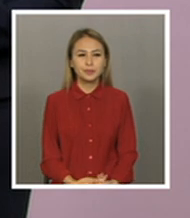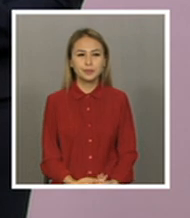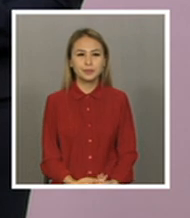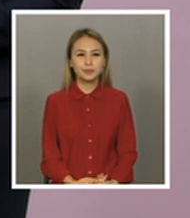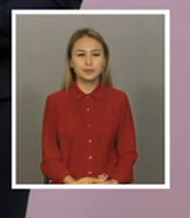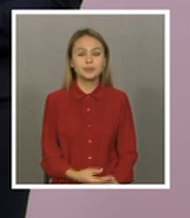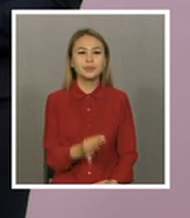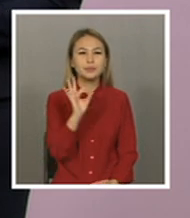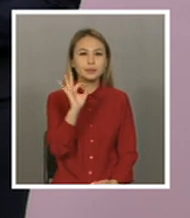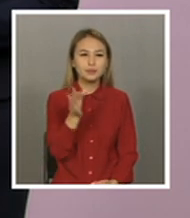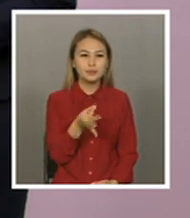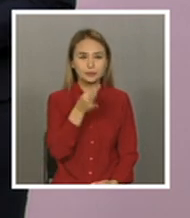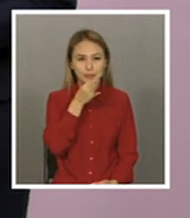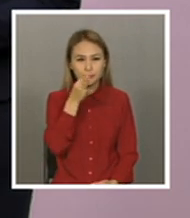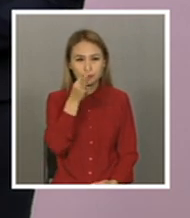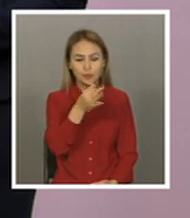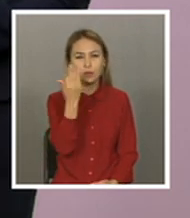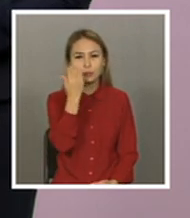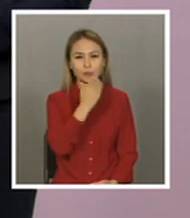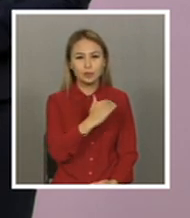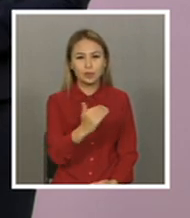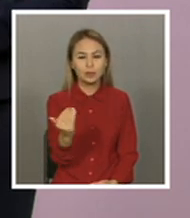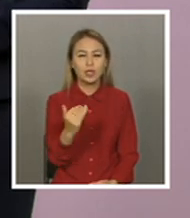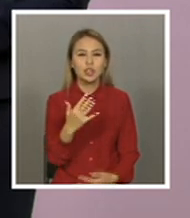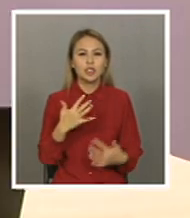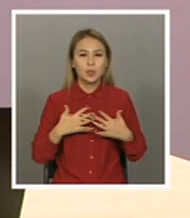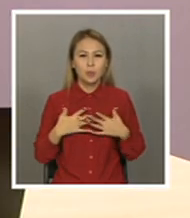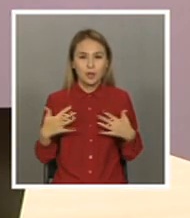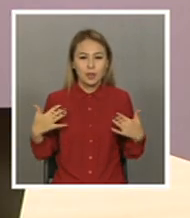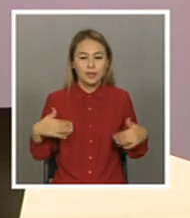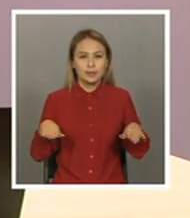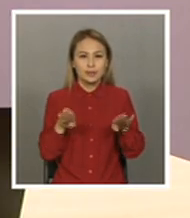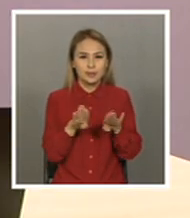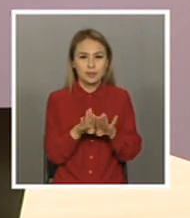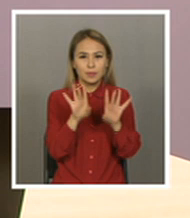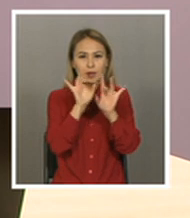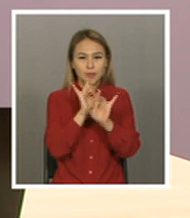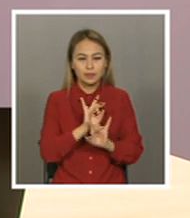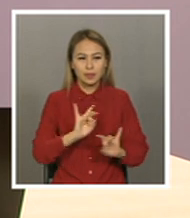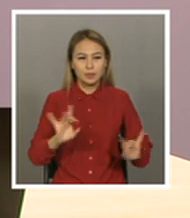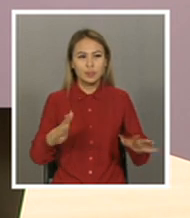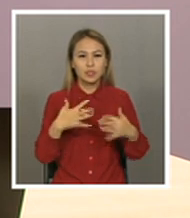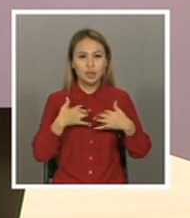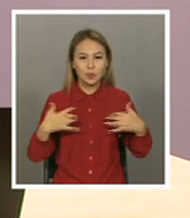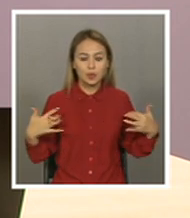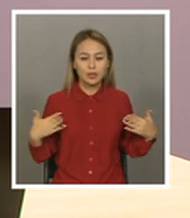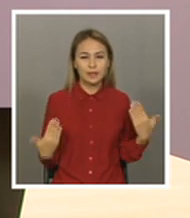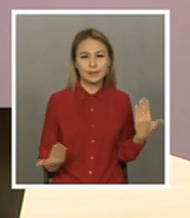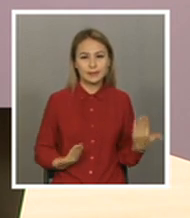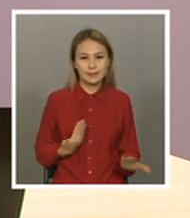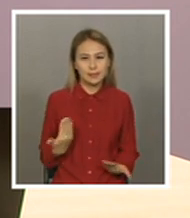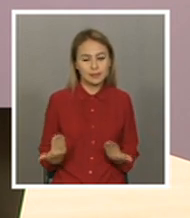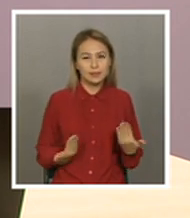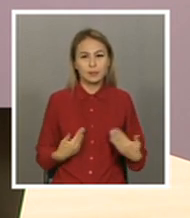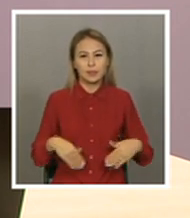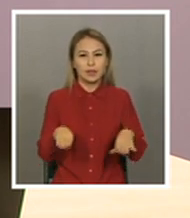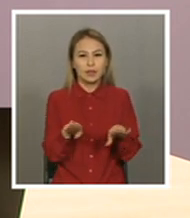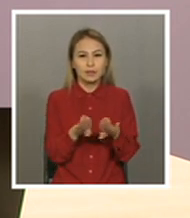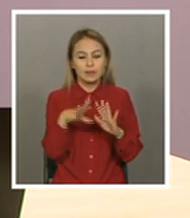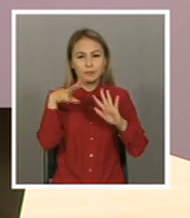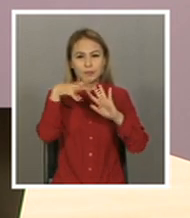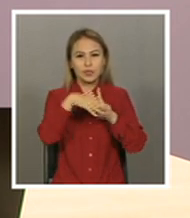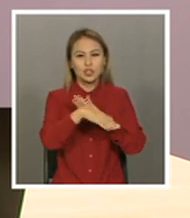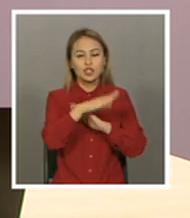Дұрыс айтасыңдар. Бұларды жануарлар деп айтамыз. Ал жануарлардың тірі табиғатқа жататындығын